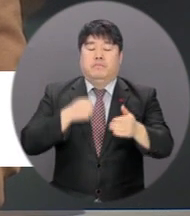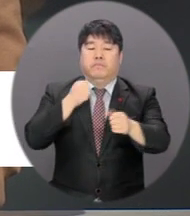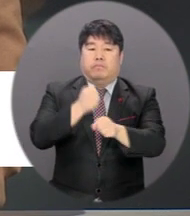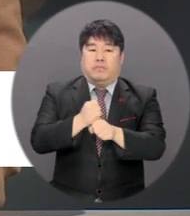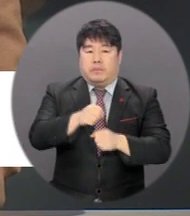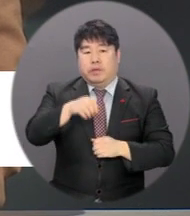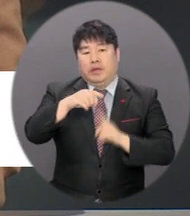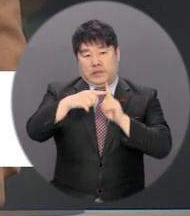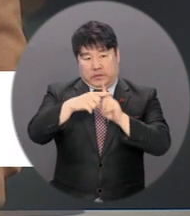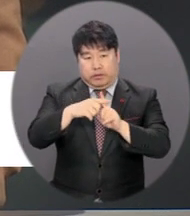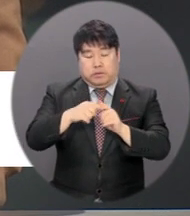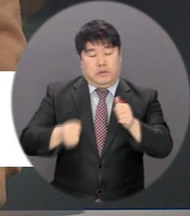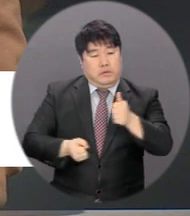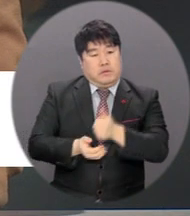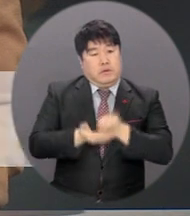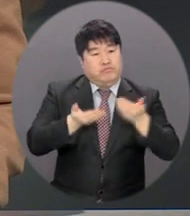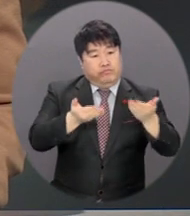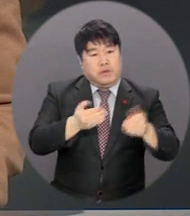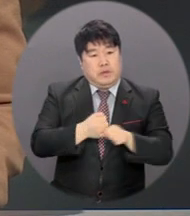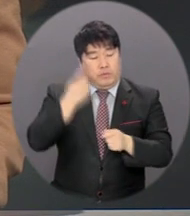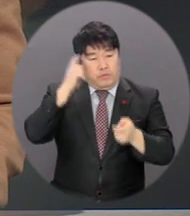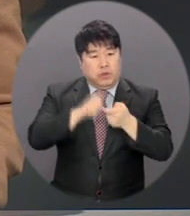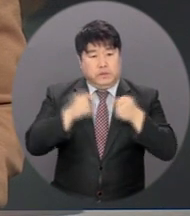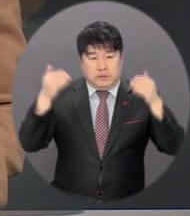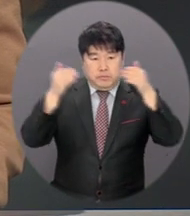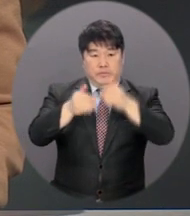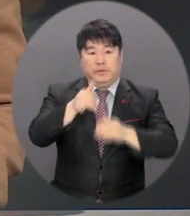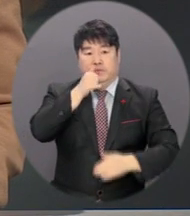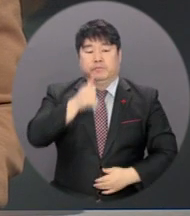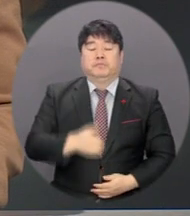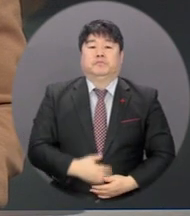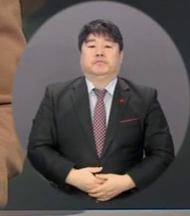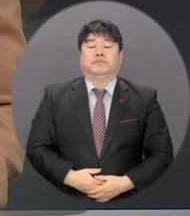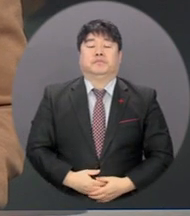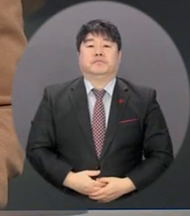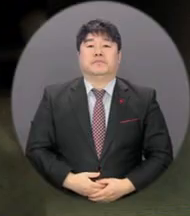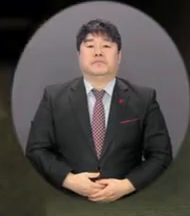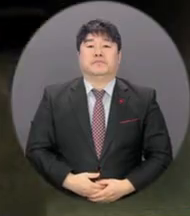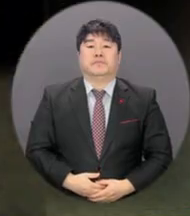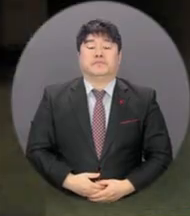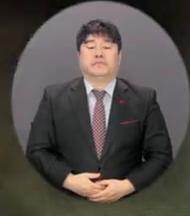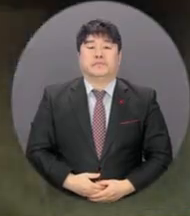수 있을지 관심이 쏠리고 있습니다. 보도에 송정근 기자입니다.